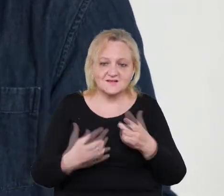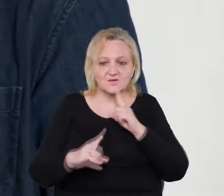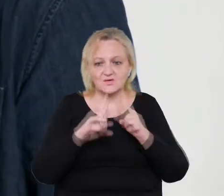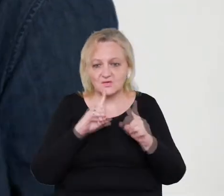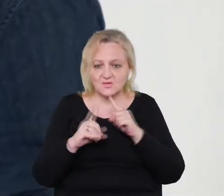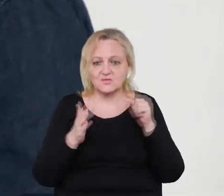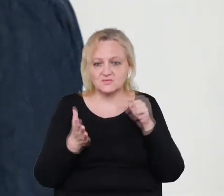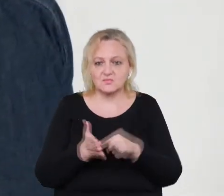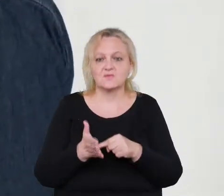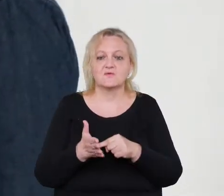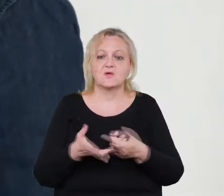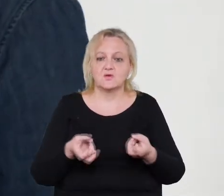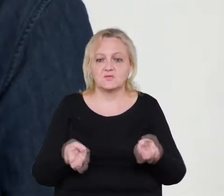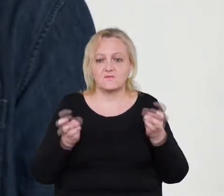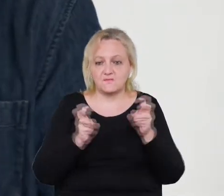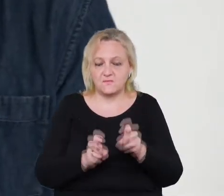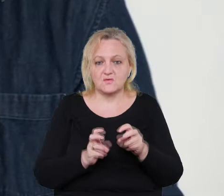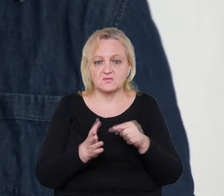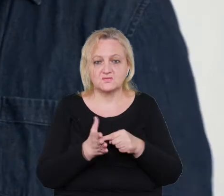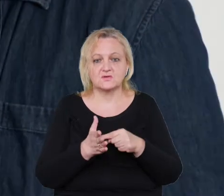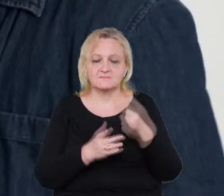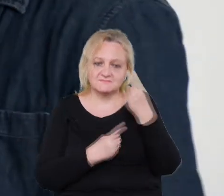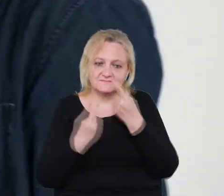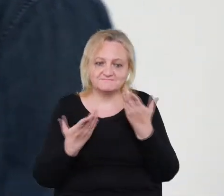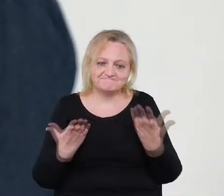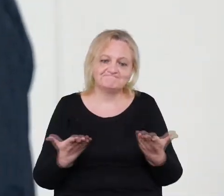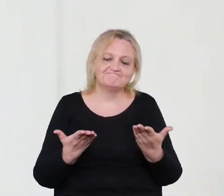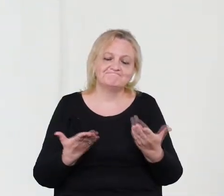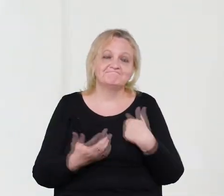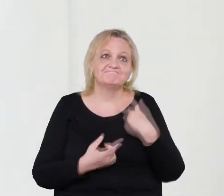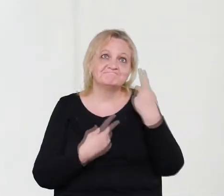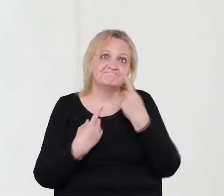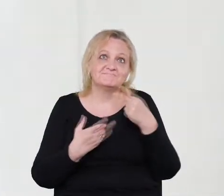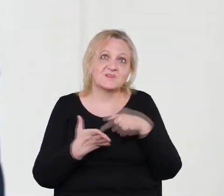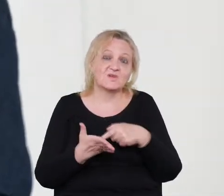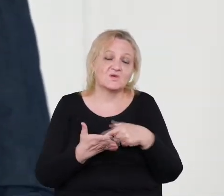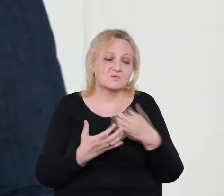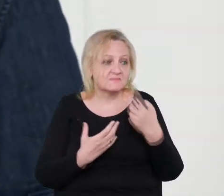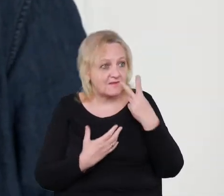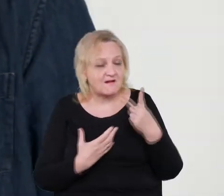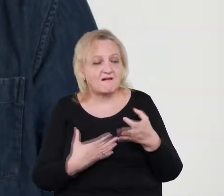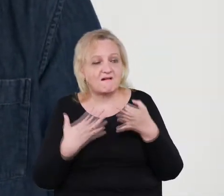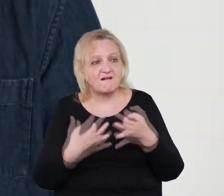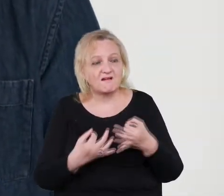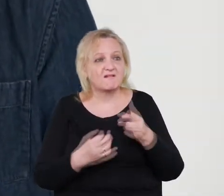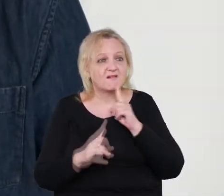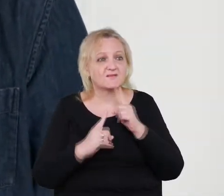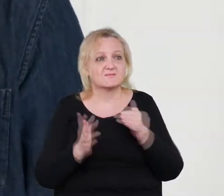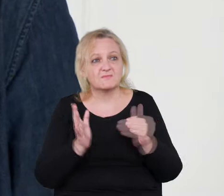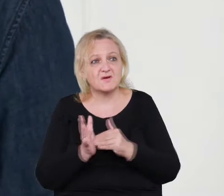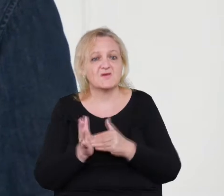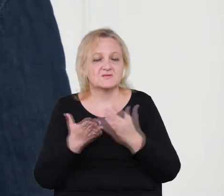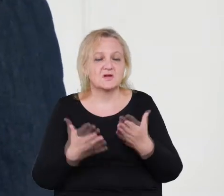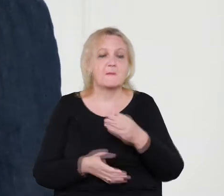kiedy ją tworzyliśmy i jej zamysł Nie sądziliśmy że będzie ona tak aktualna gdyż pomimo wielu różnic